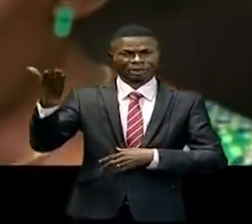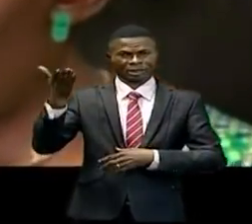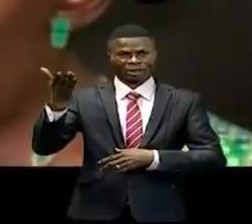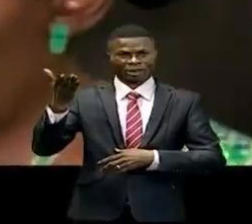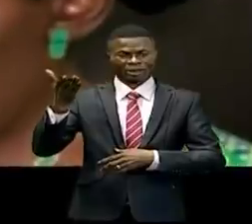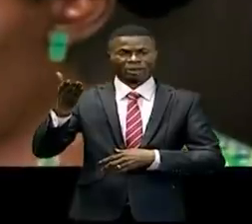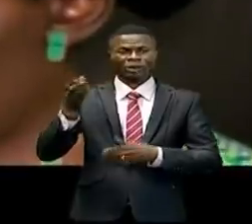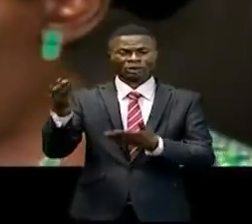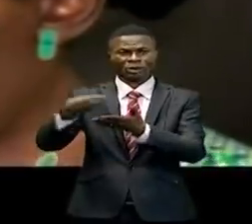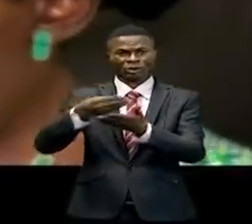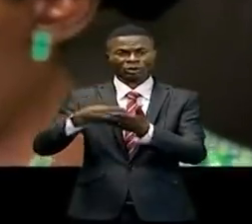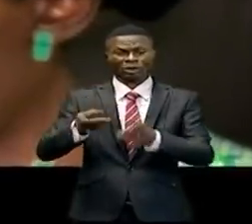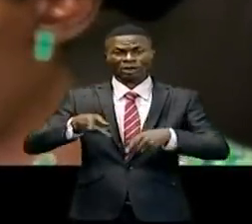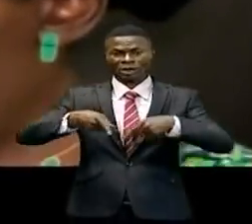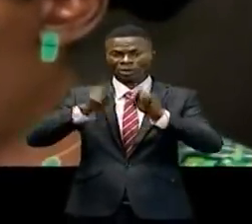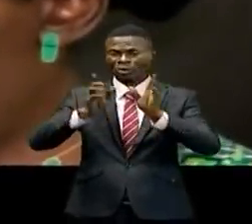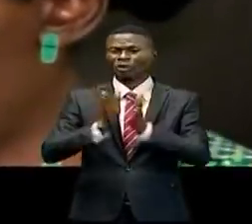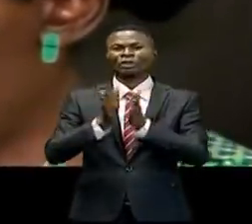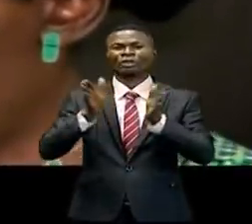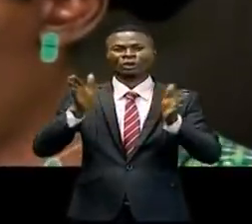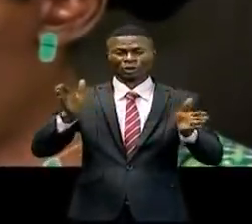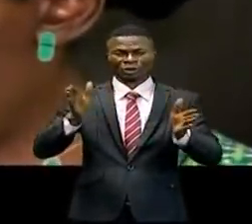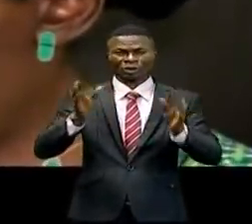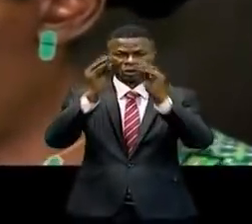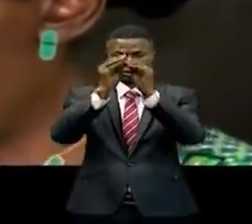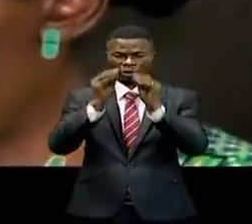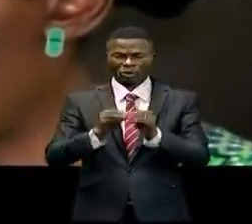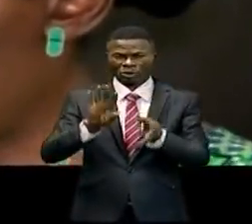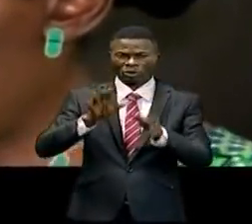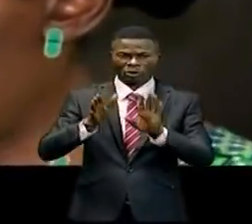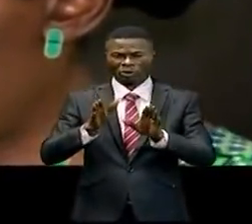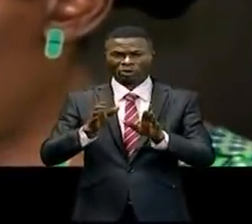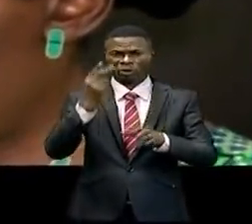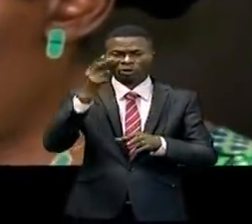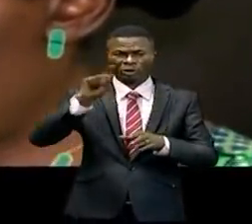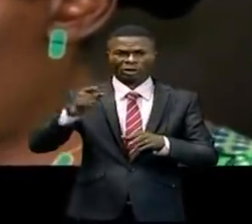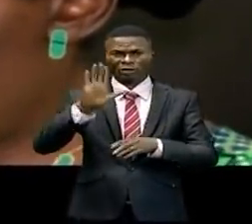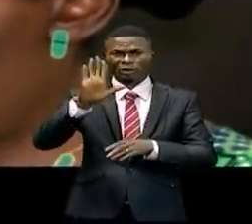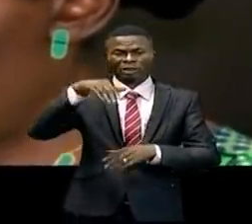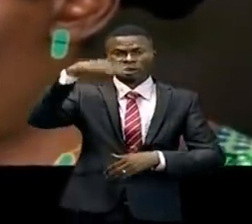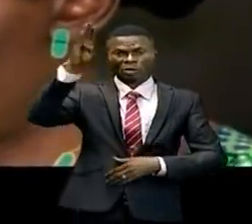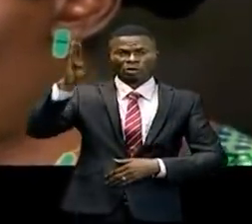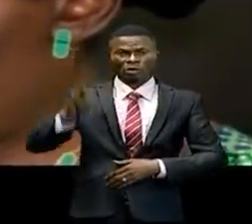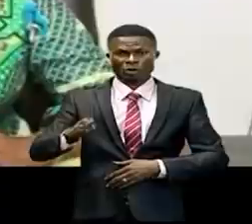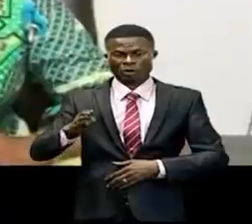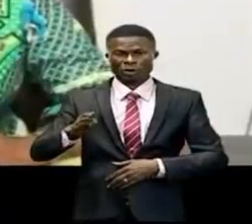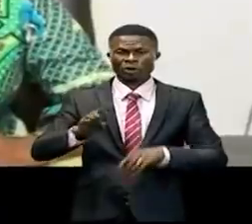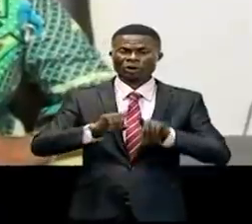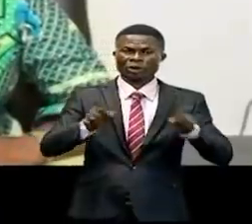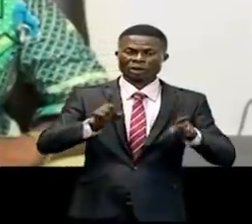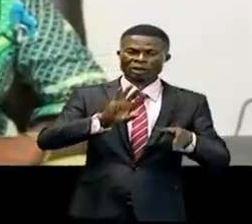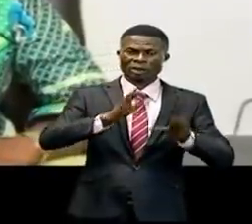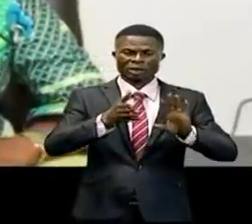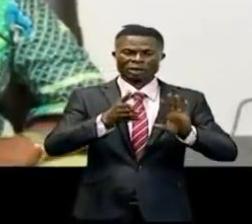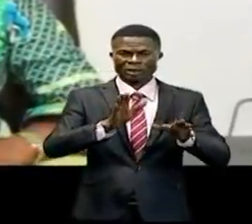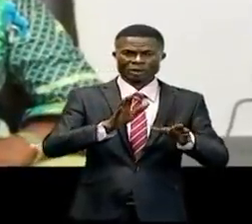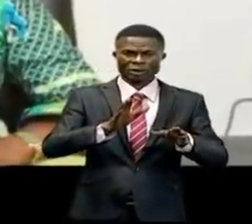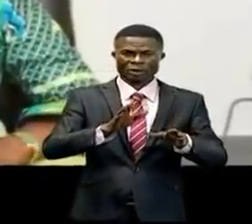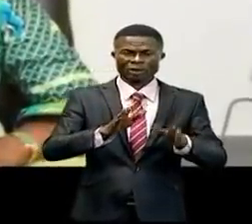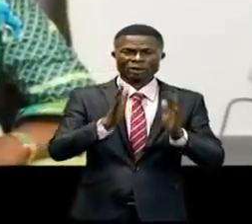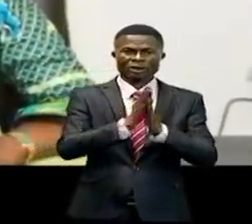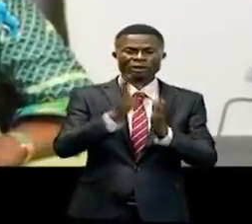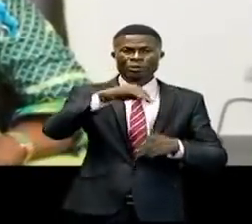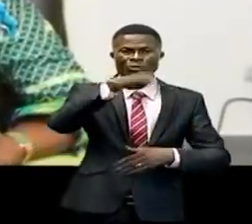ratios de solvabilité globale se situe à environ 12,5% contre un seuil minimal requis de